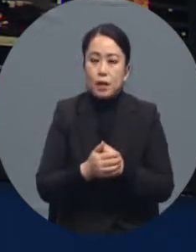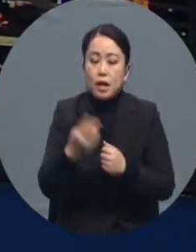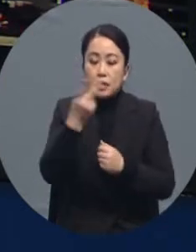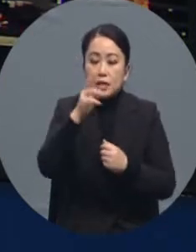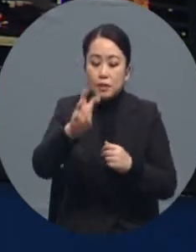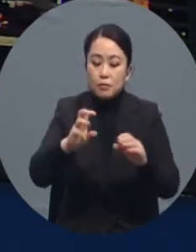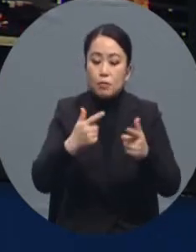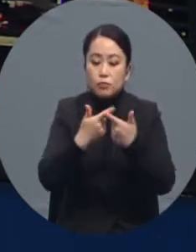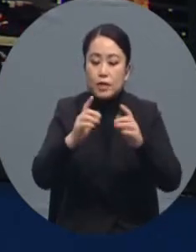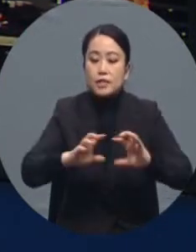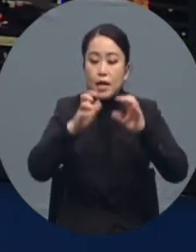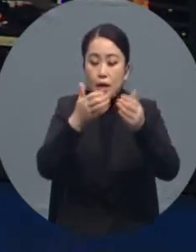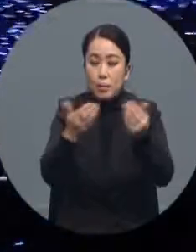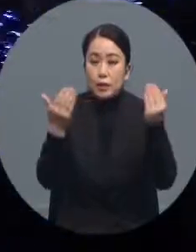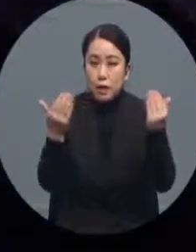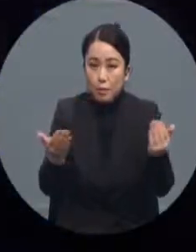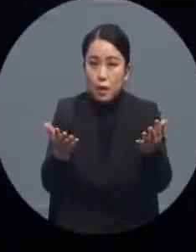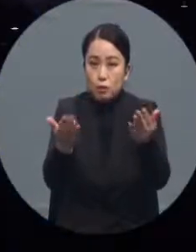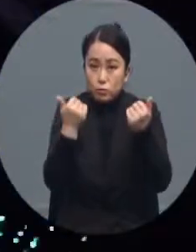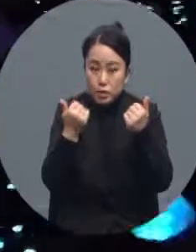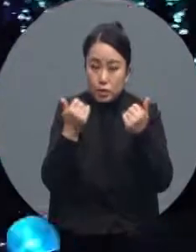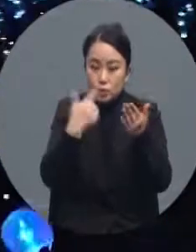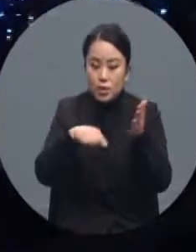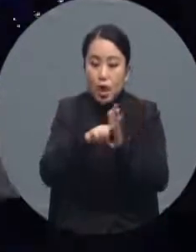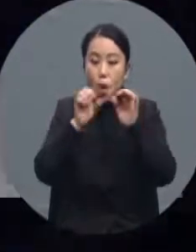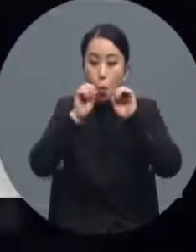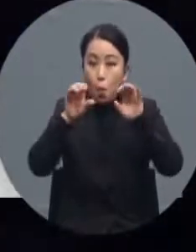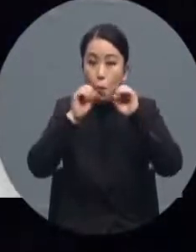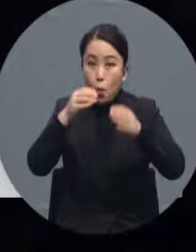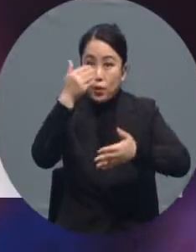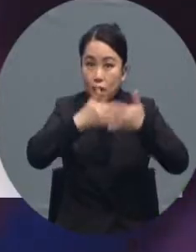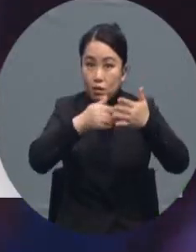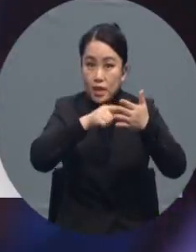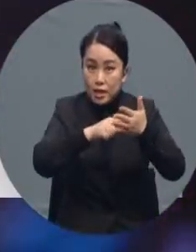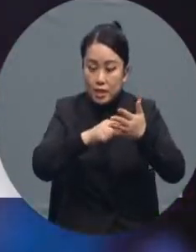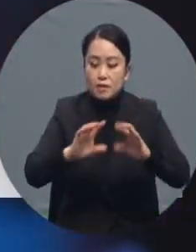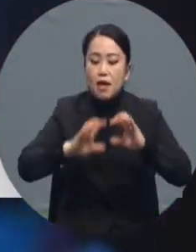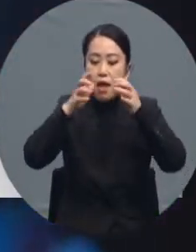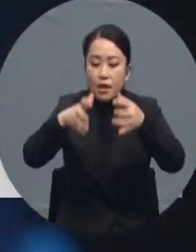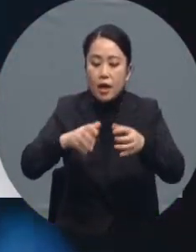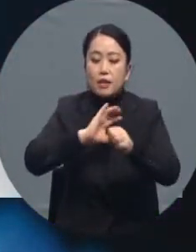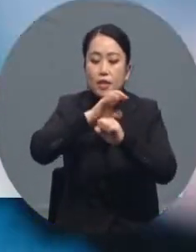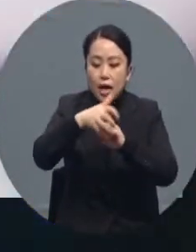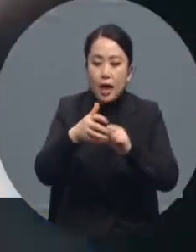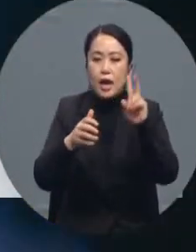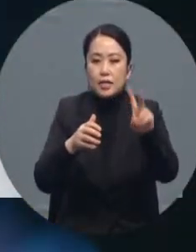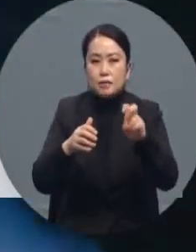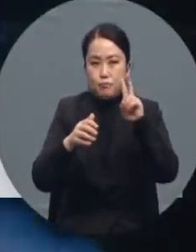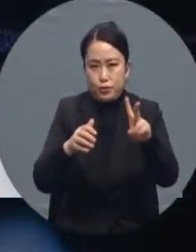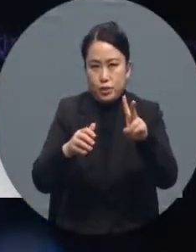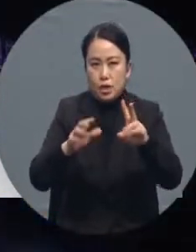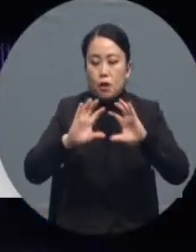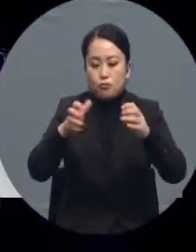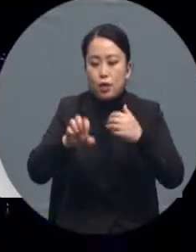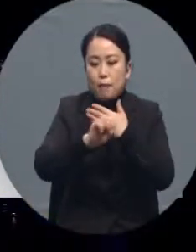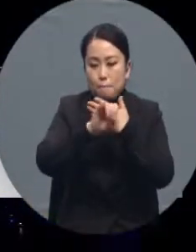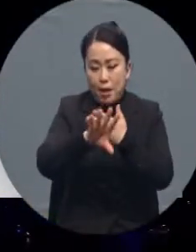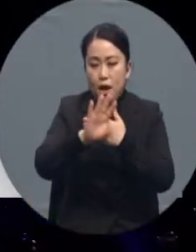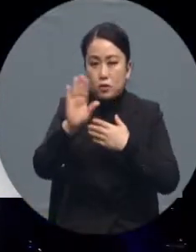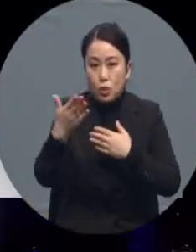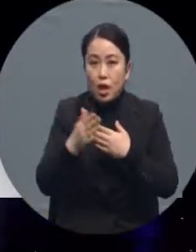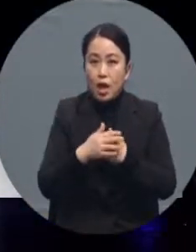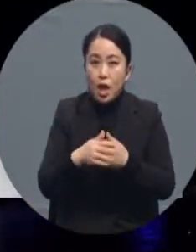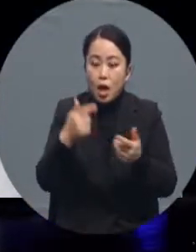2030 부산 세계박람회 유치를 위한 홍보 영상이 세계 22개국에 송출됩니다. 부산시와